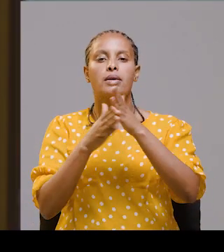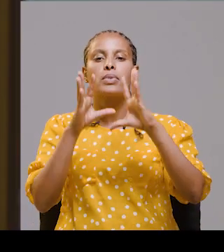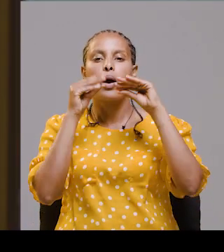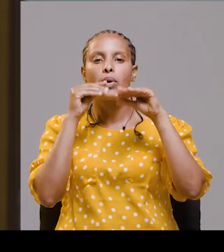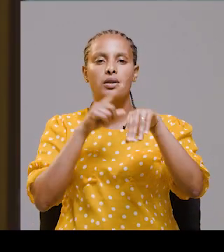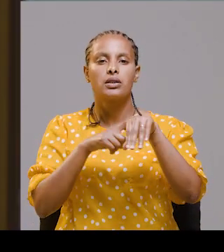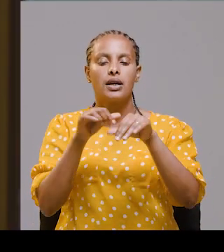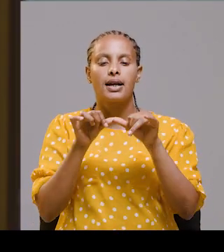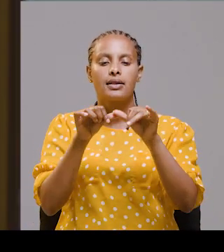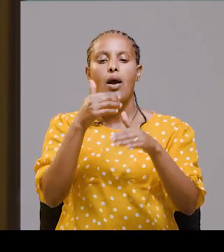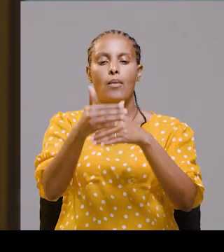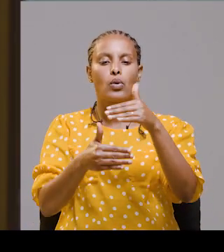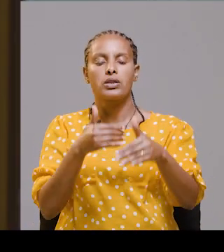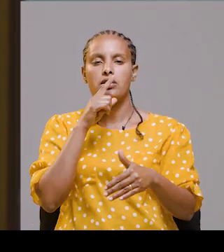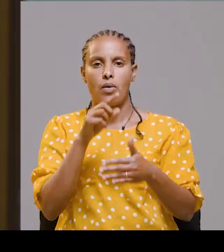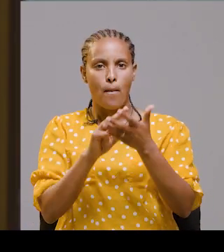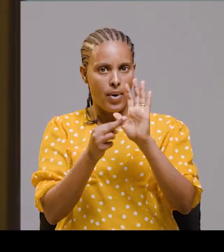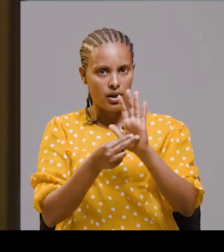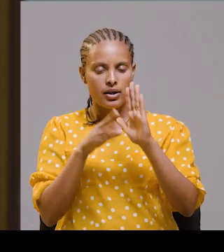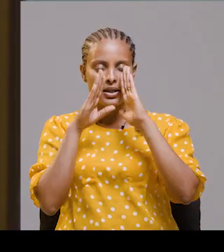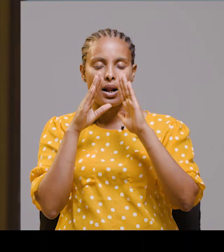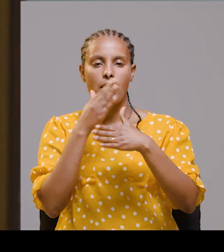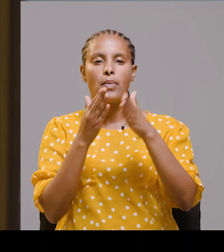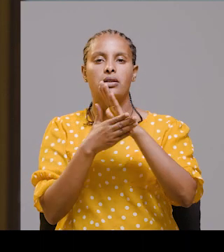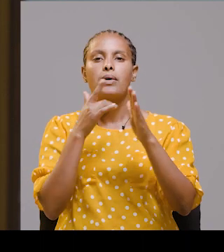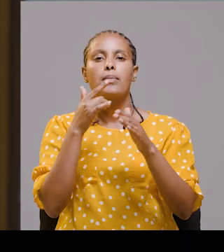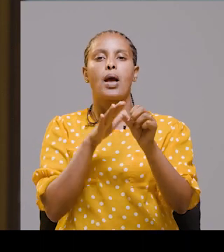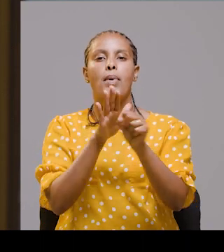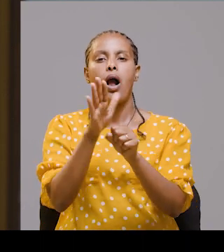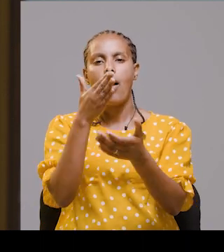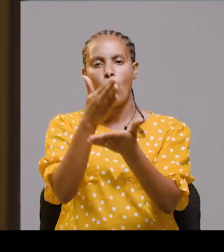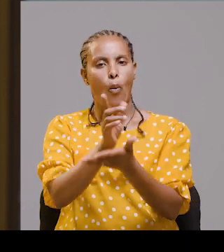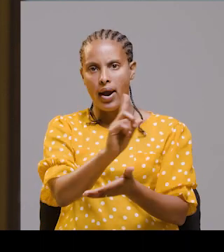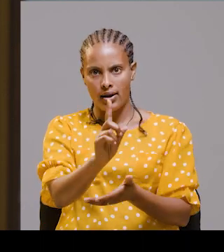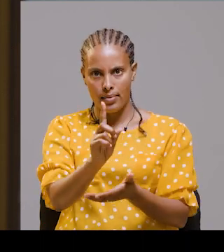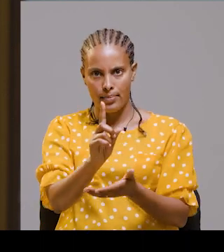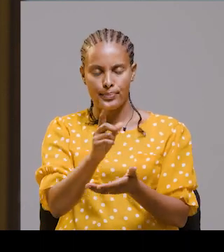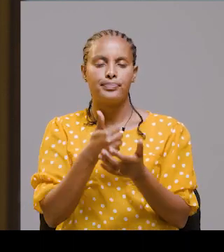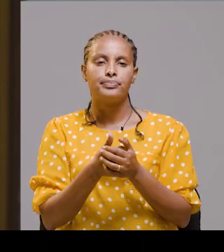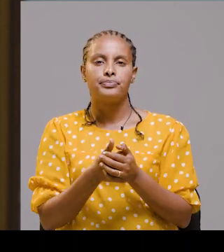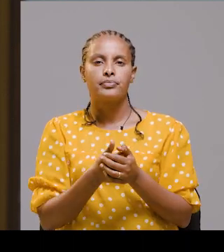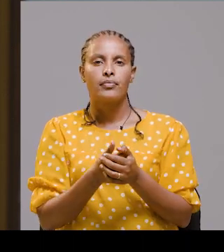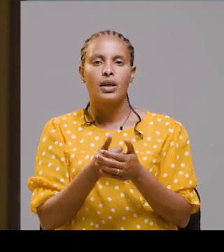ስናወራ ቀጣይ ፕሮሰስ ነው አይደለም? ማለት ይሄ የሰላም ግንባታው ሂደቱ የሚያበቃ አይነት አይደለም፣ አሁን የሚቆም ነገር